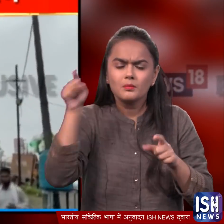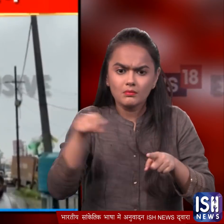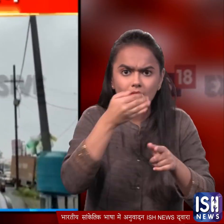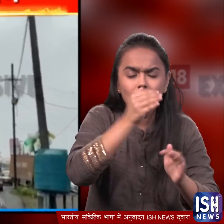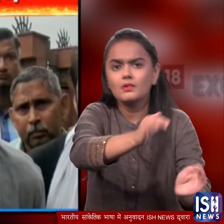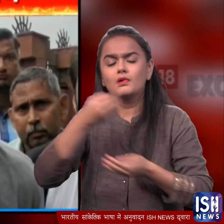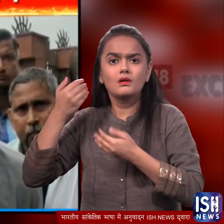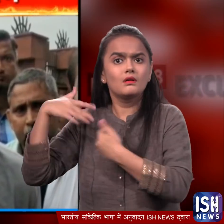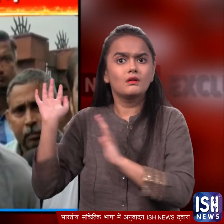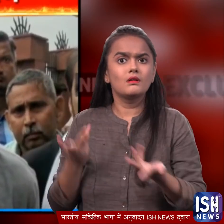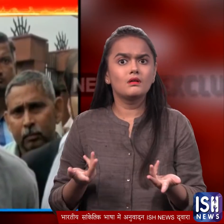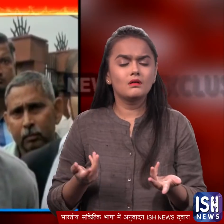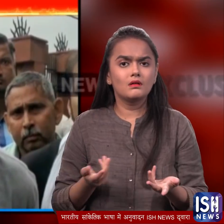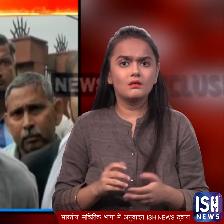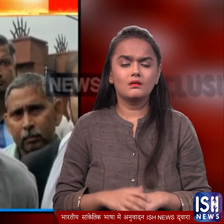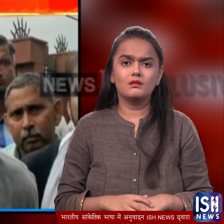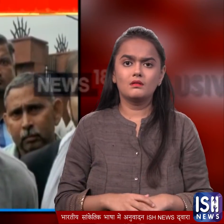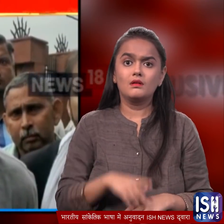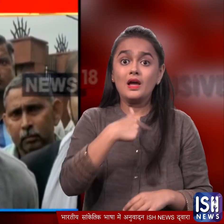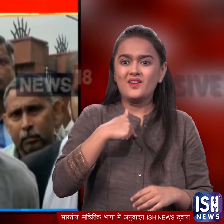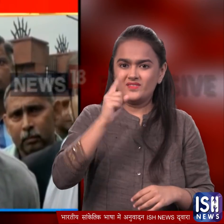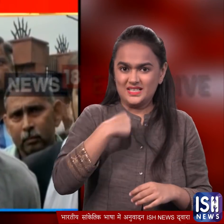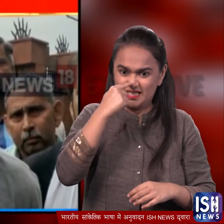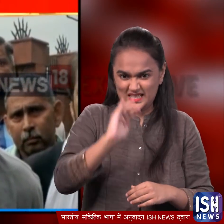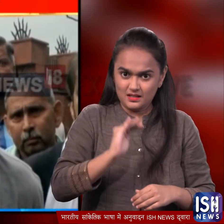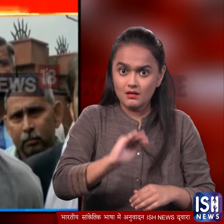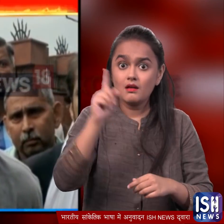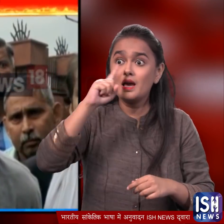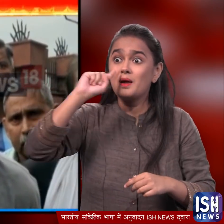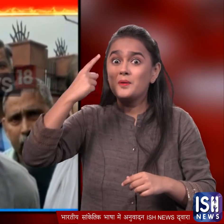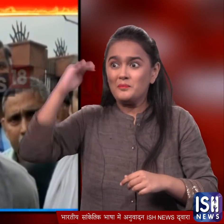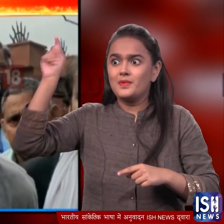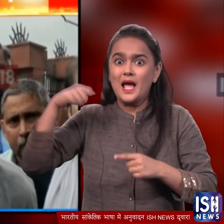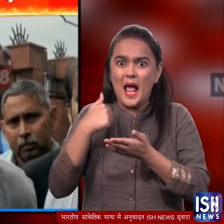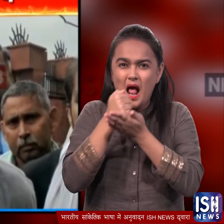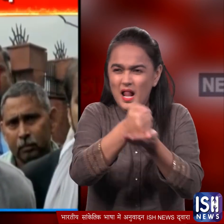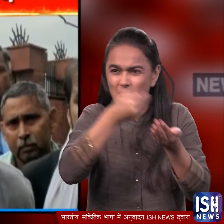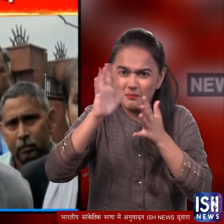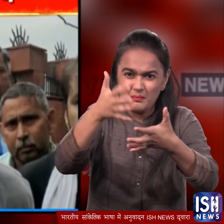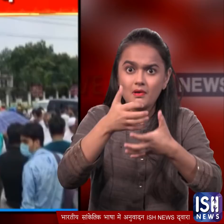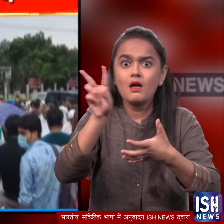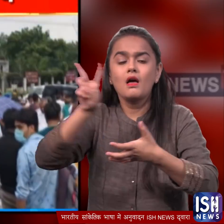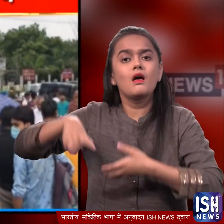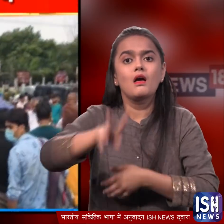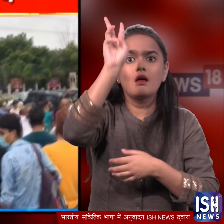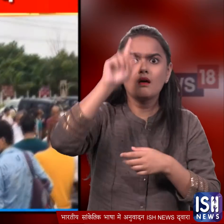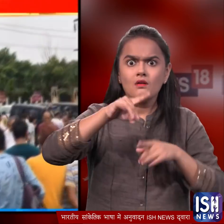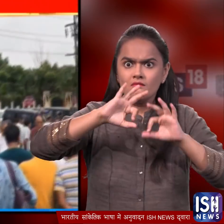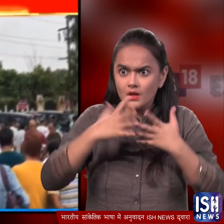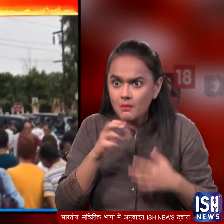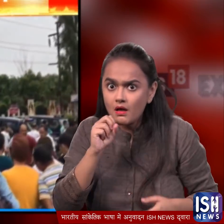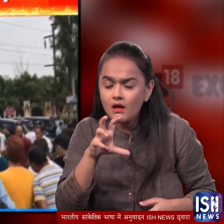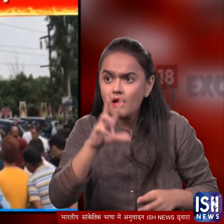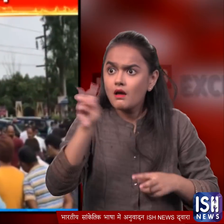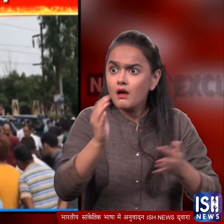लोगों ने अगवा कर लिया। बेटी का अपना नहीं लग रहा है कि हमें पहले छोटी बेटी को ले जा रहे थे खींच के, फिर बड़ी को ले गए। घटना की जानकारी